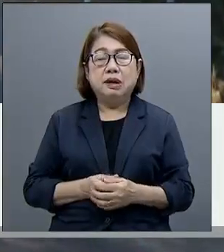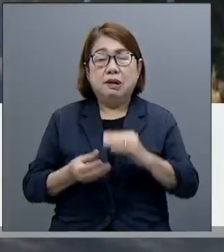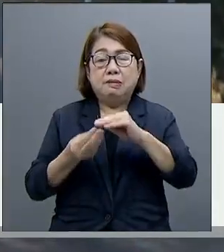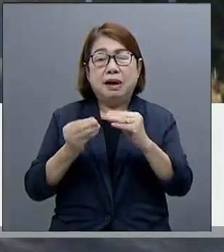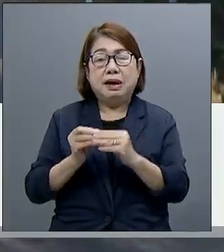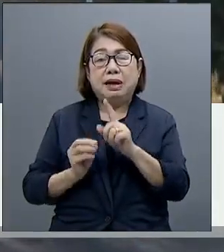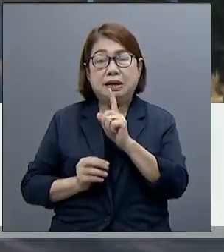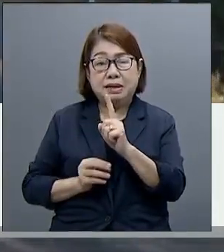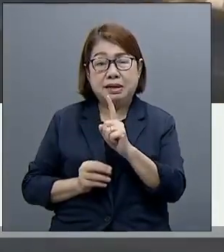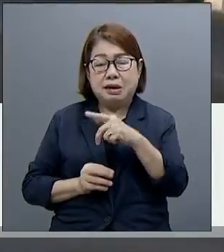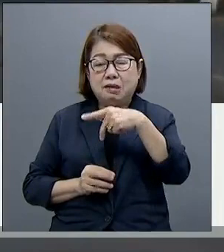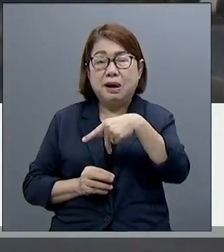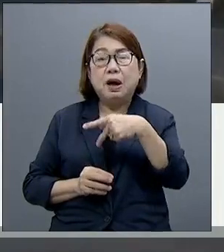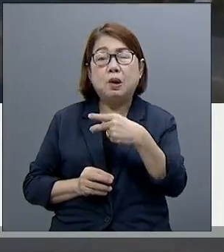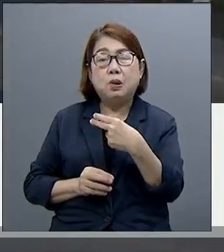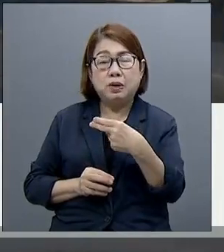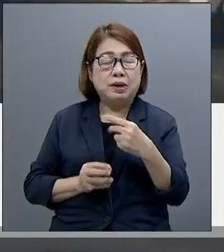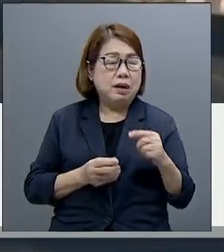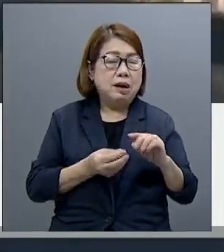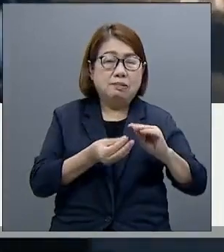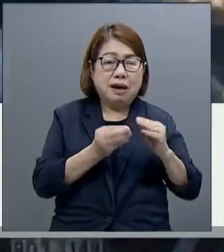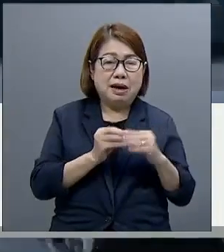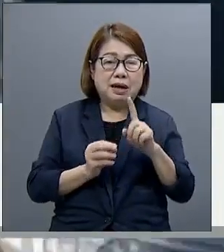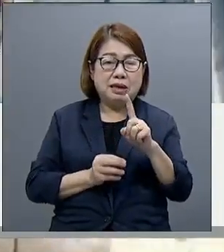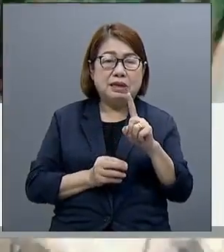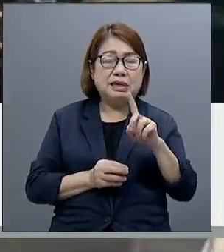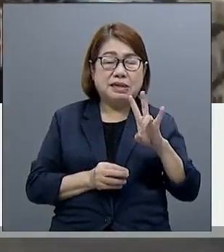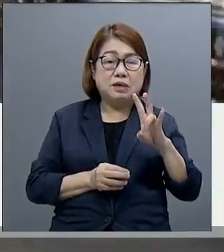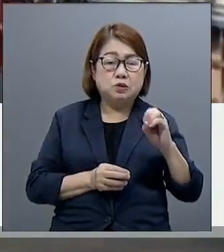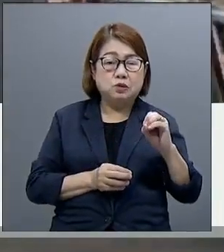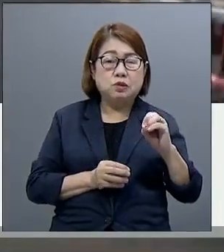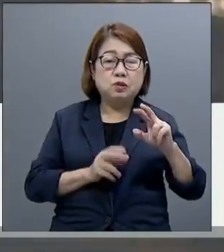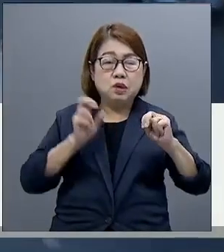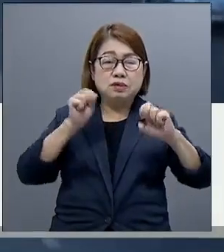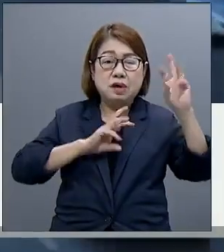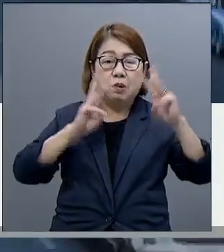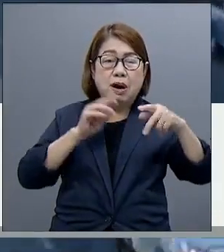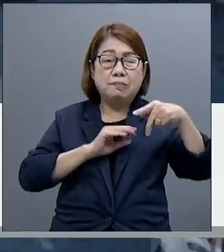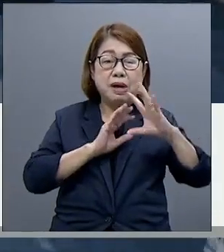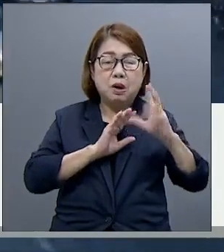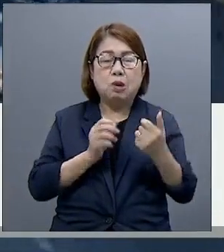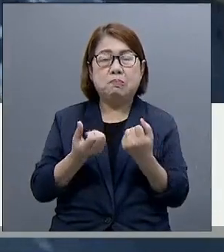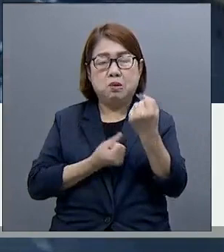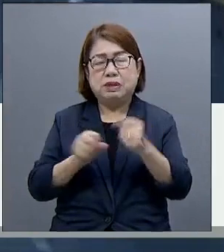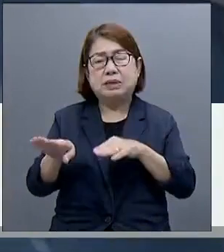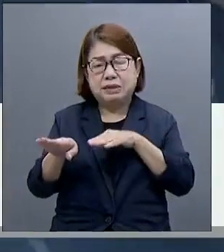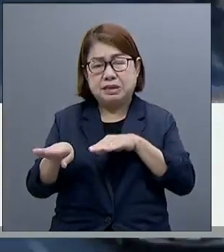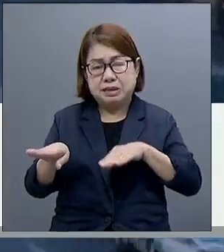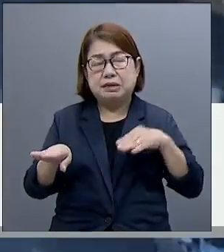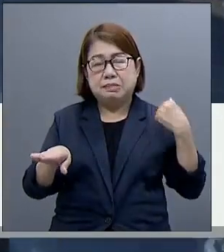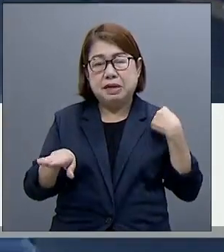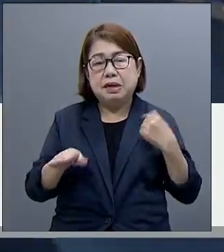พหลโยธินและทางหลวงหมายเลข 117นครสวรรค์พิษณุโลกการจราจรยังคงหนาแน่นขึ้นตั้งแต่ช่วงคืนที่ผ่าน